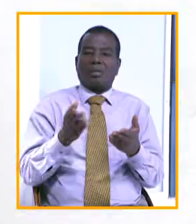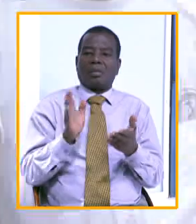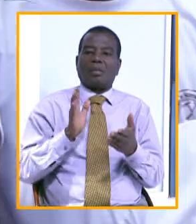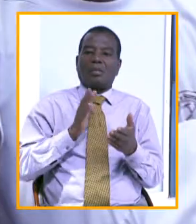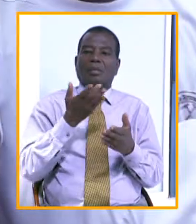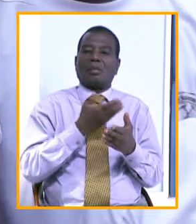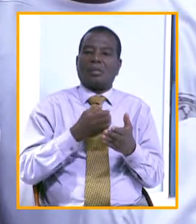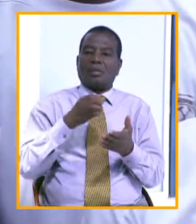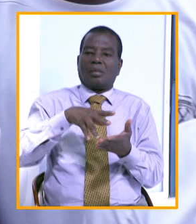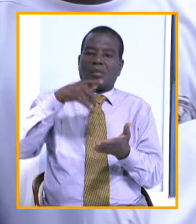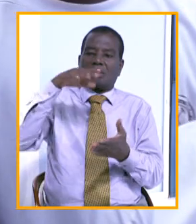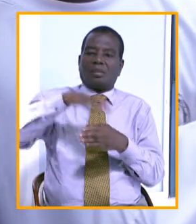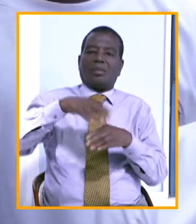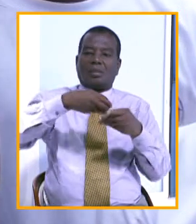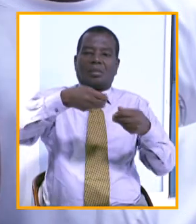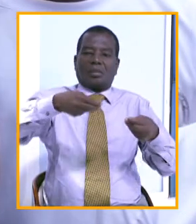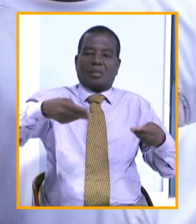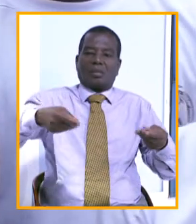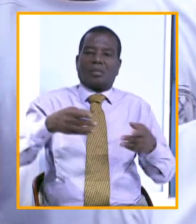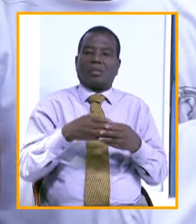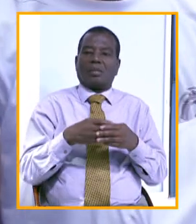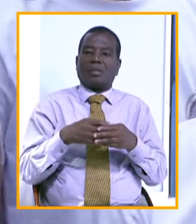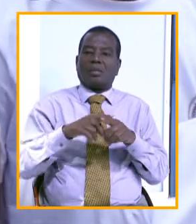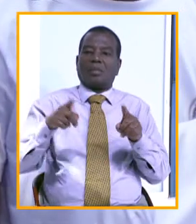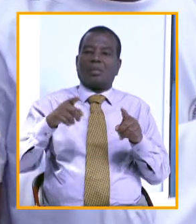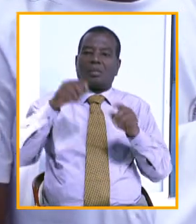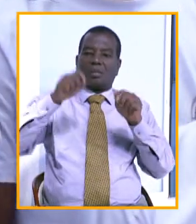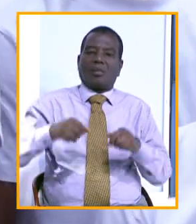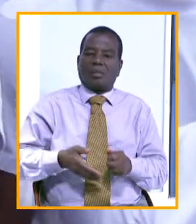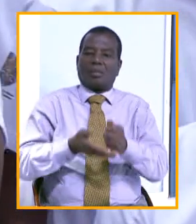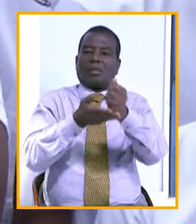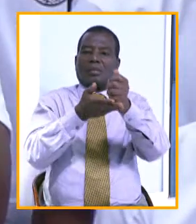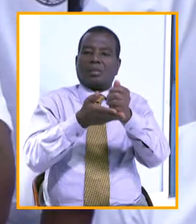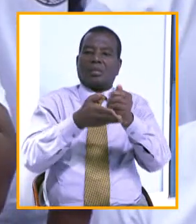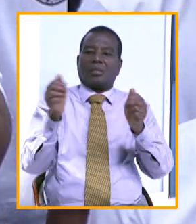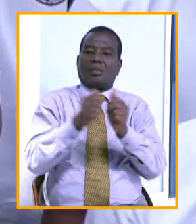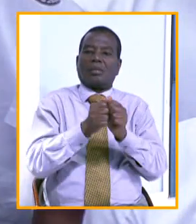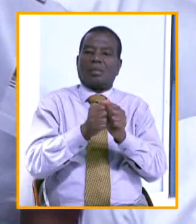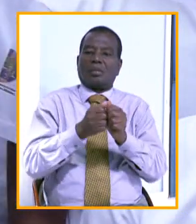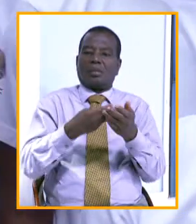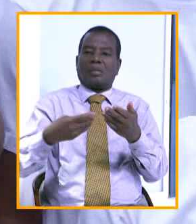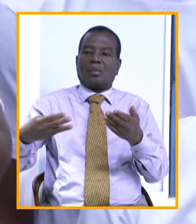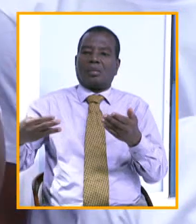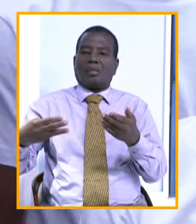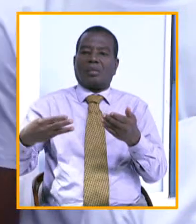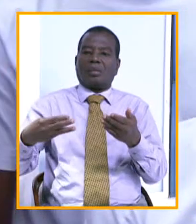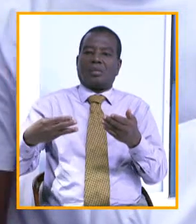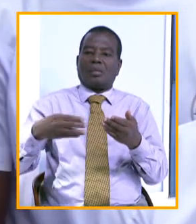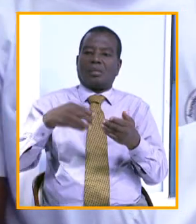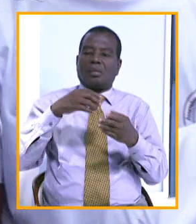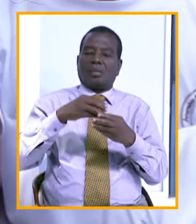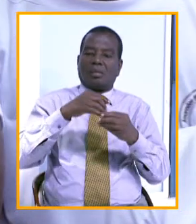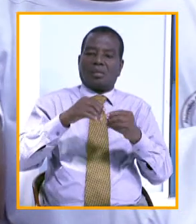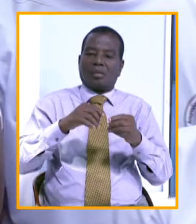terrain, sans compter des missions parallèles qu'on y fait. Mais ça doit s'accompagner avec du matériel de